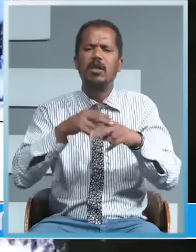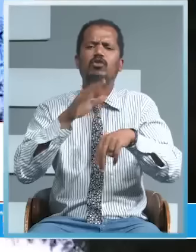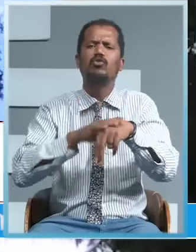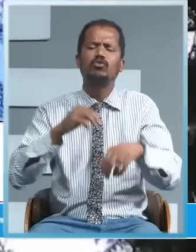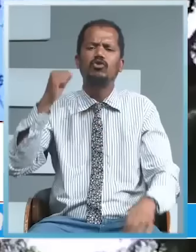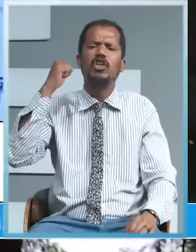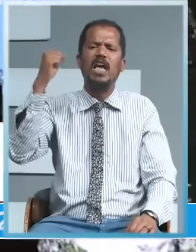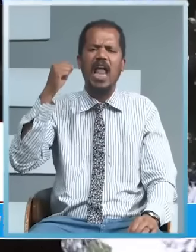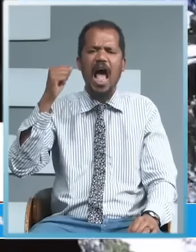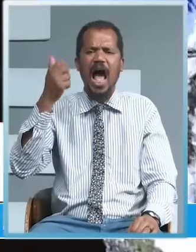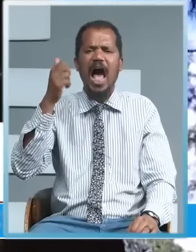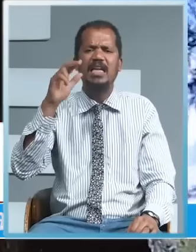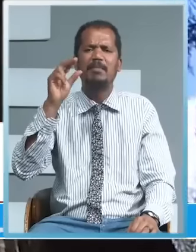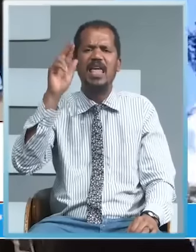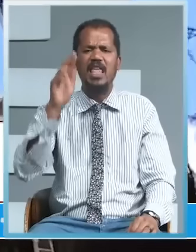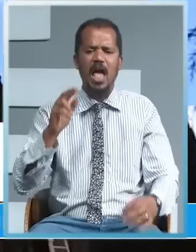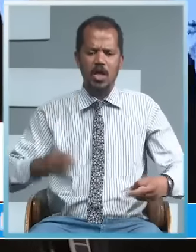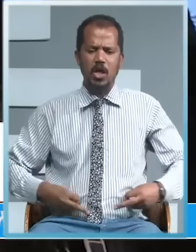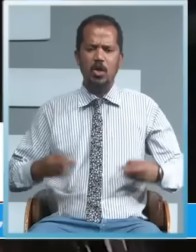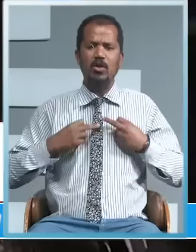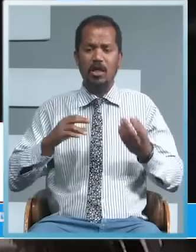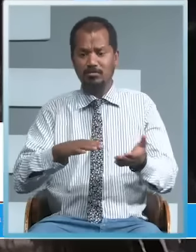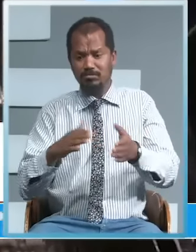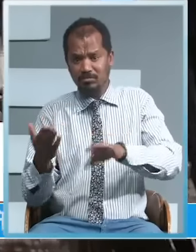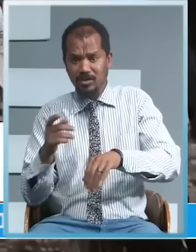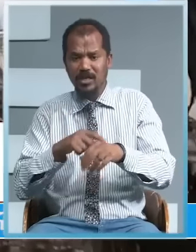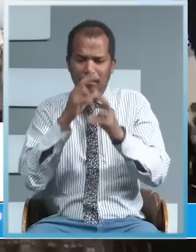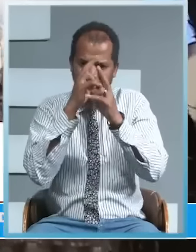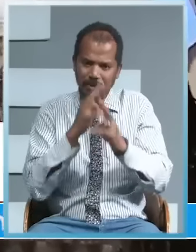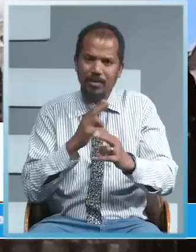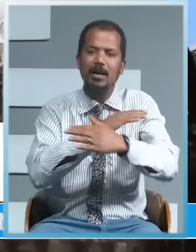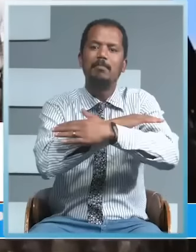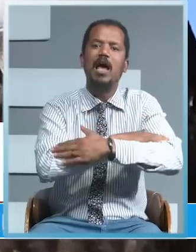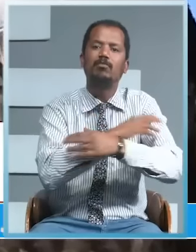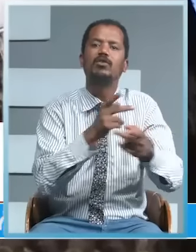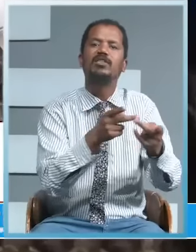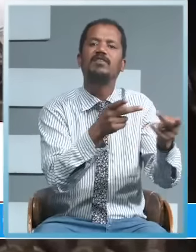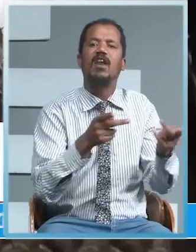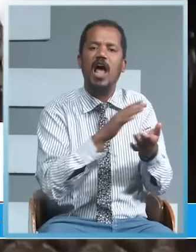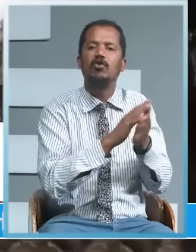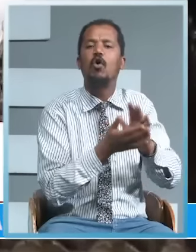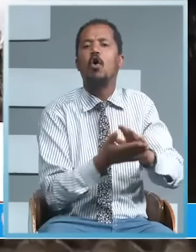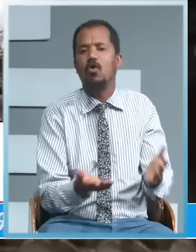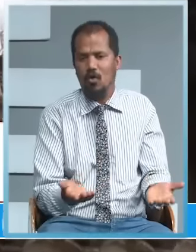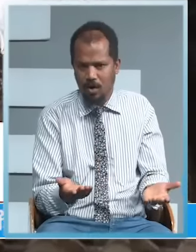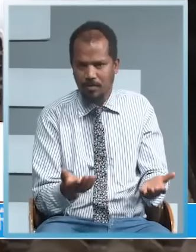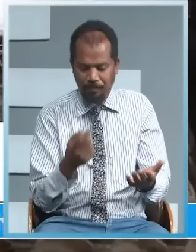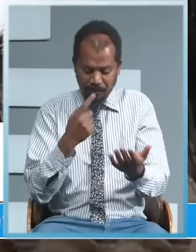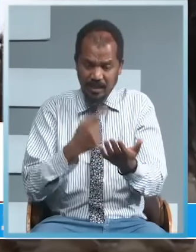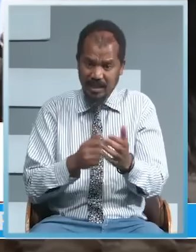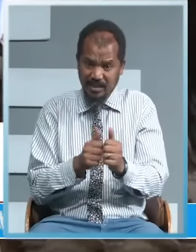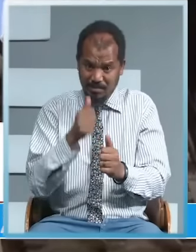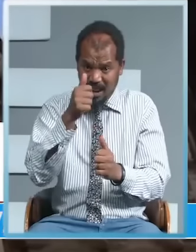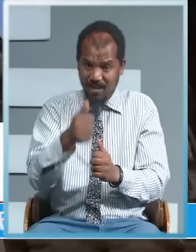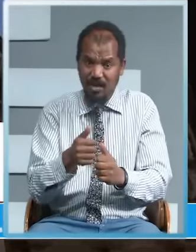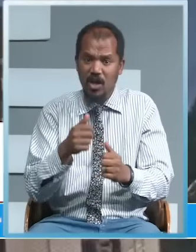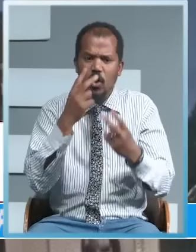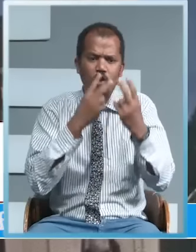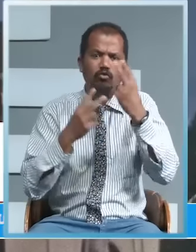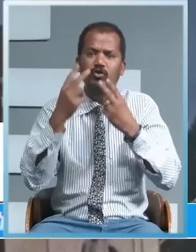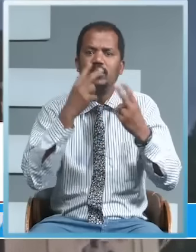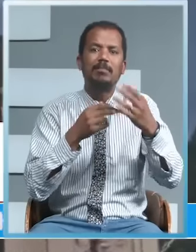ጀግኖች አርበኞች ሕይወታቸው ባለፈ ጊዜ በክብር የሚያርፉበት ስፍራም እንዲሆን ሆነ። ከዚህ ባሻገር